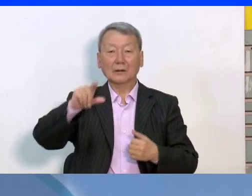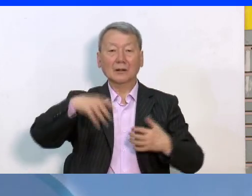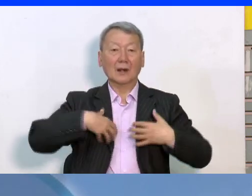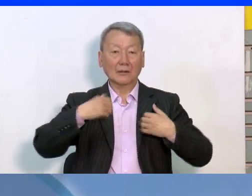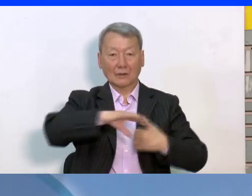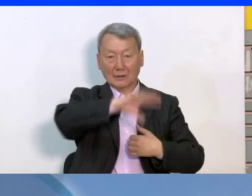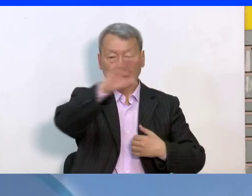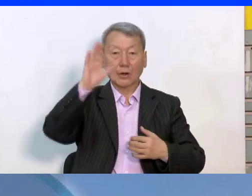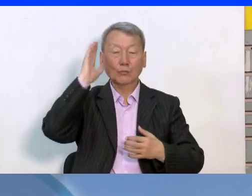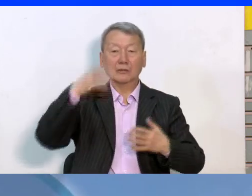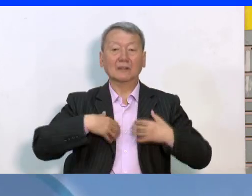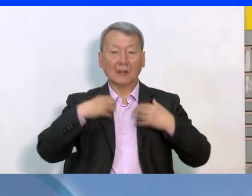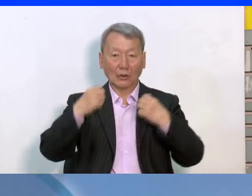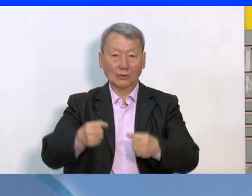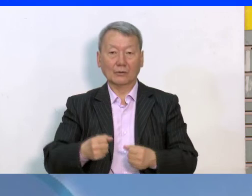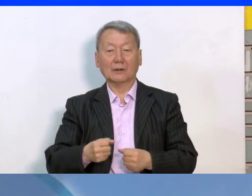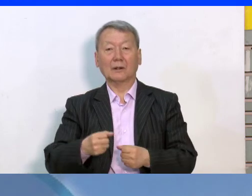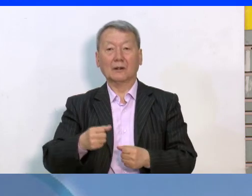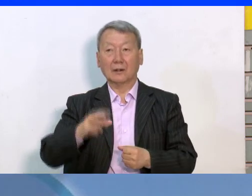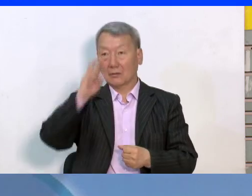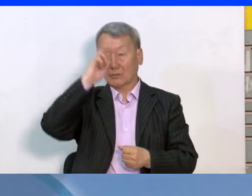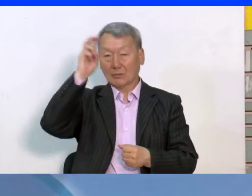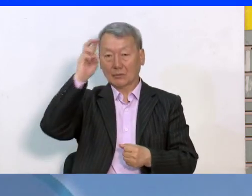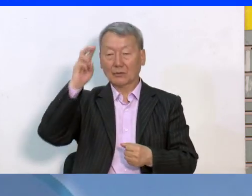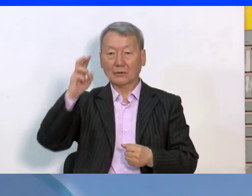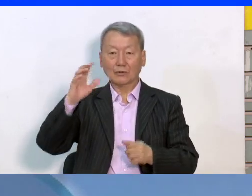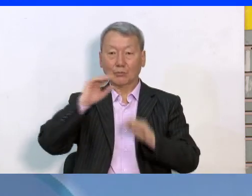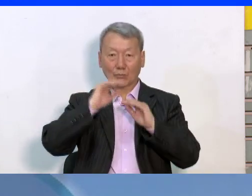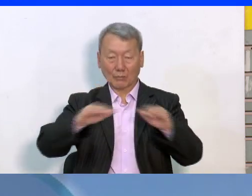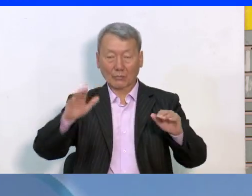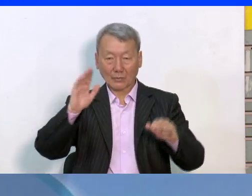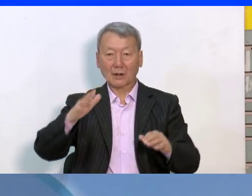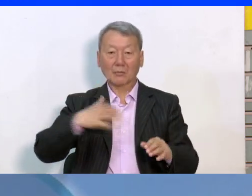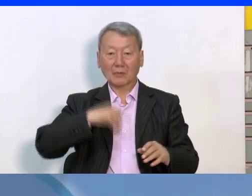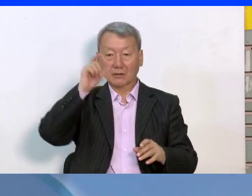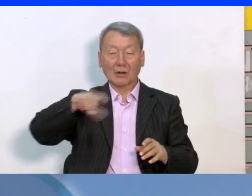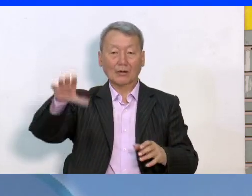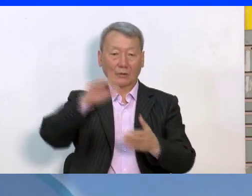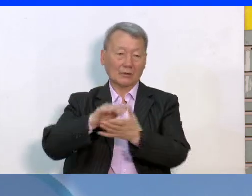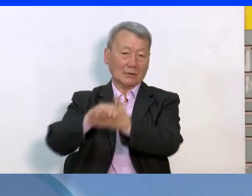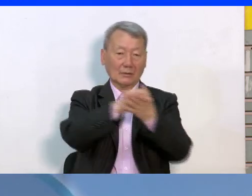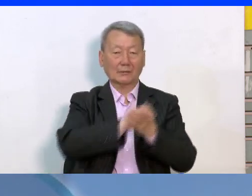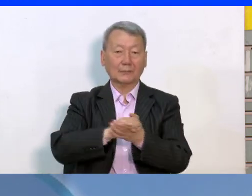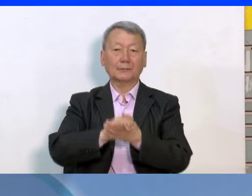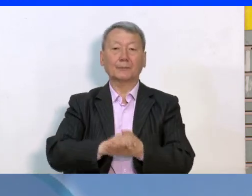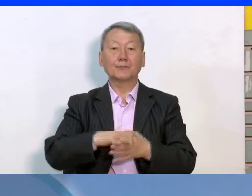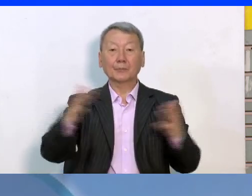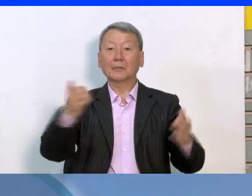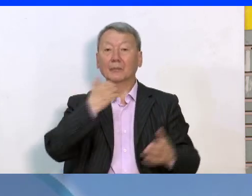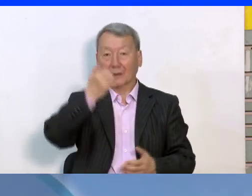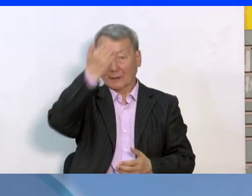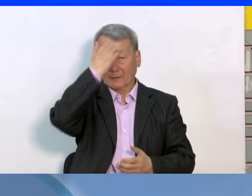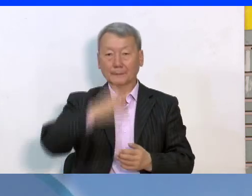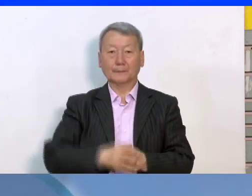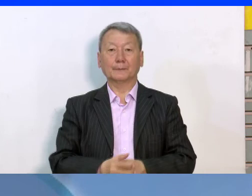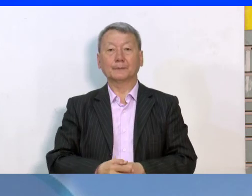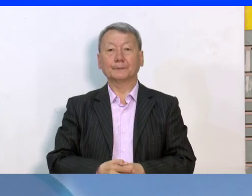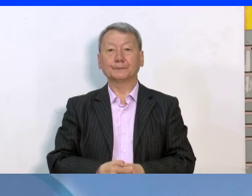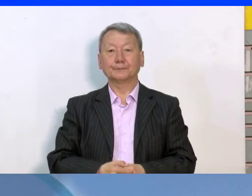соолук каалап, аманчылык каалап, мамлекетибизде тынчтык болсун, элибизде ынтымак болсун деп кетем.